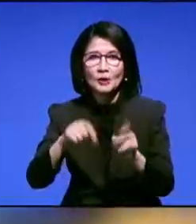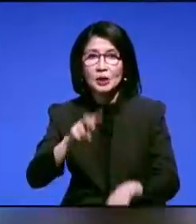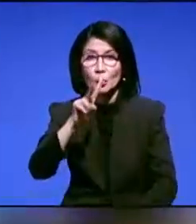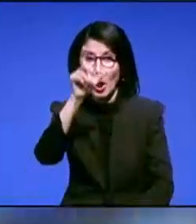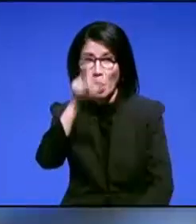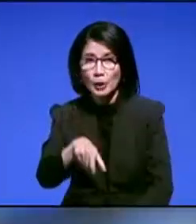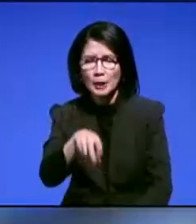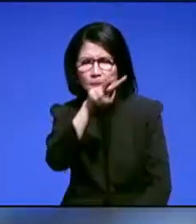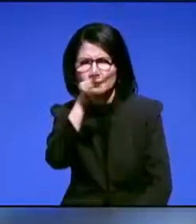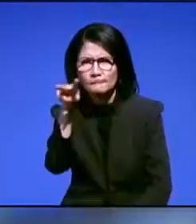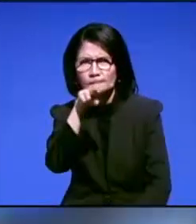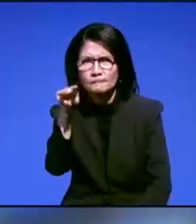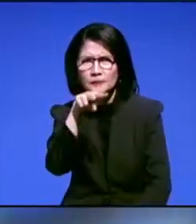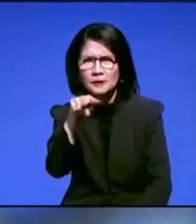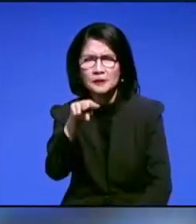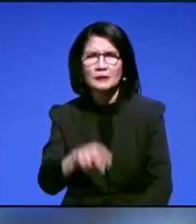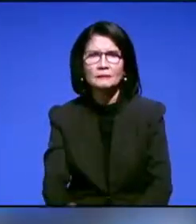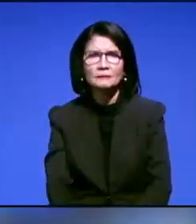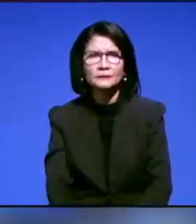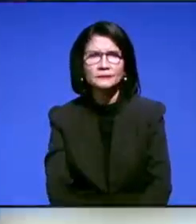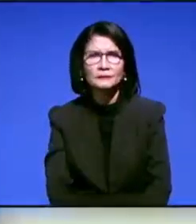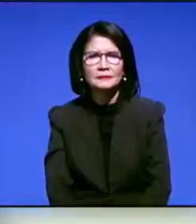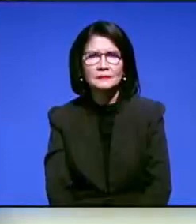petugas yang melakukan prosedur plain zooking.